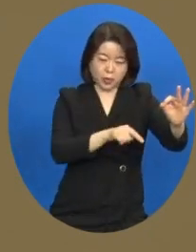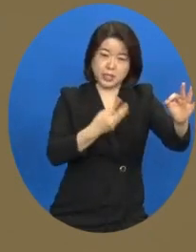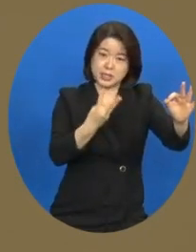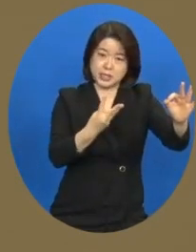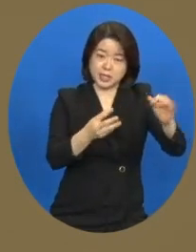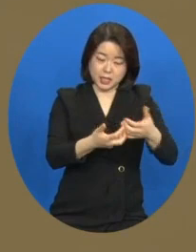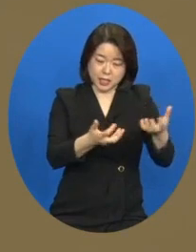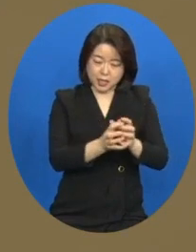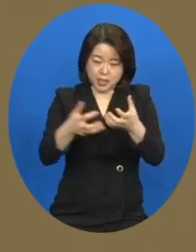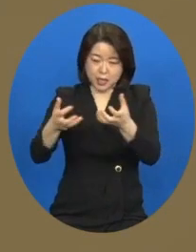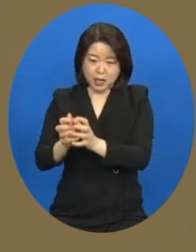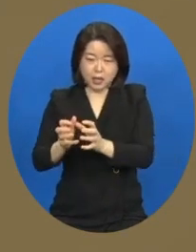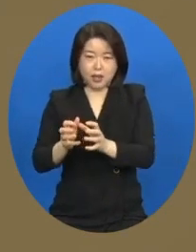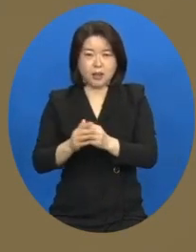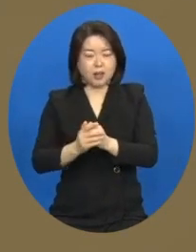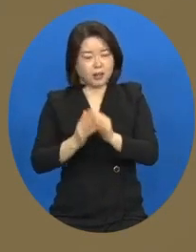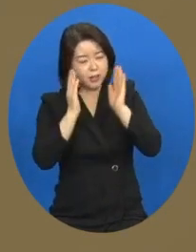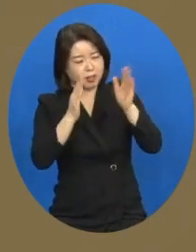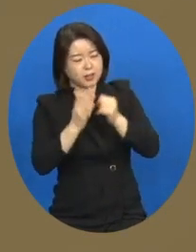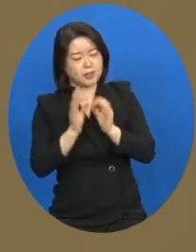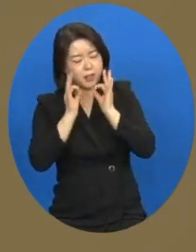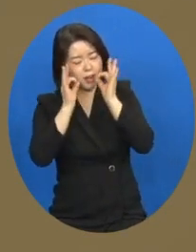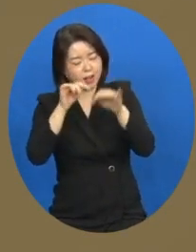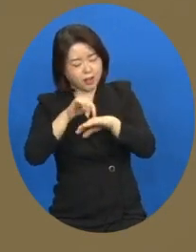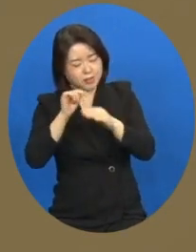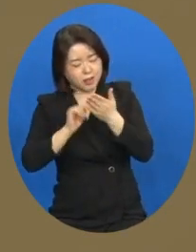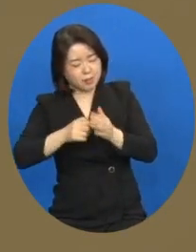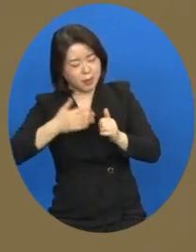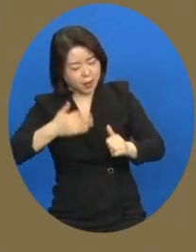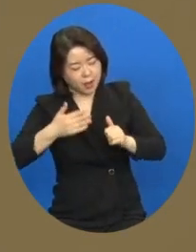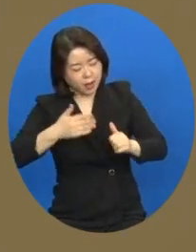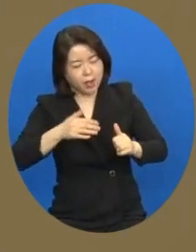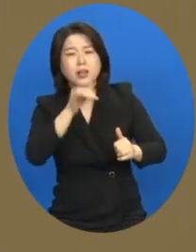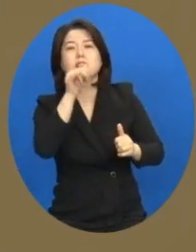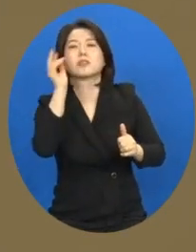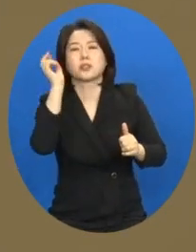향하여 그런 간절한 마음으로 호소했어요.